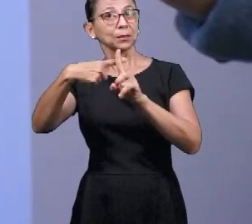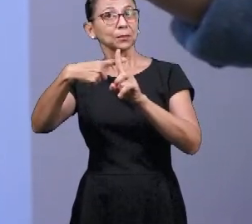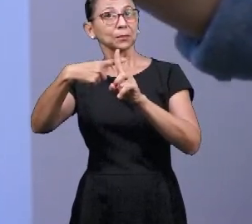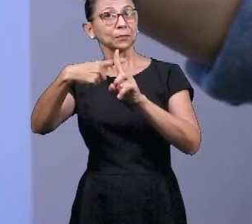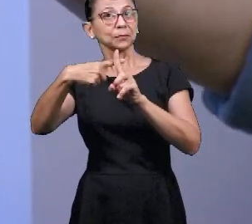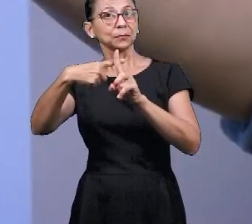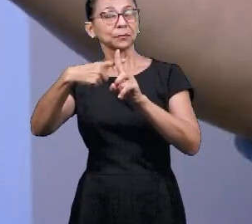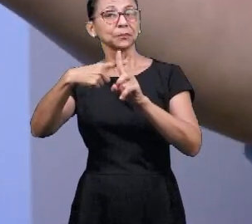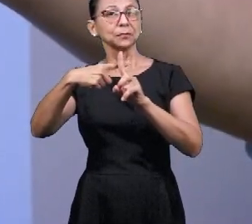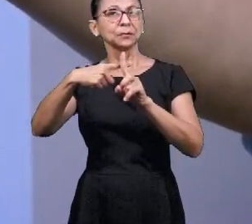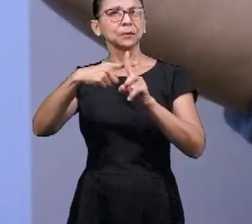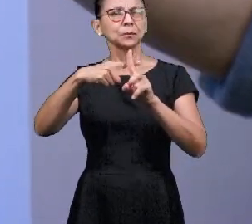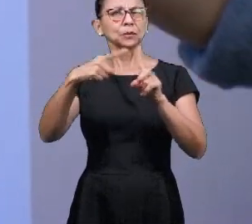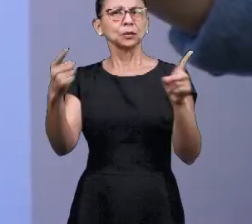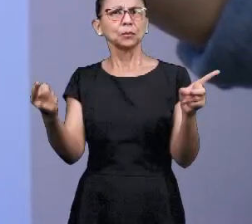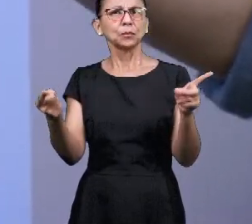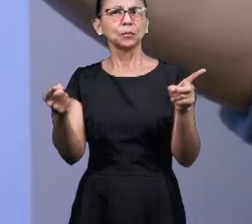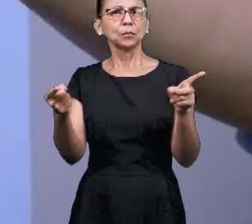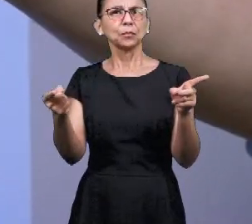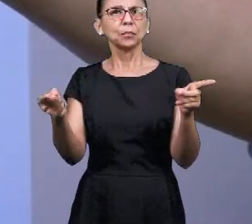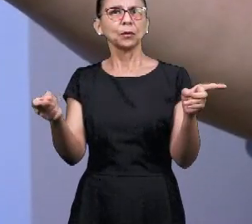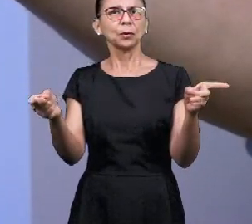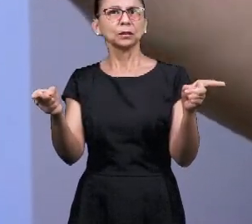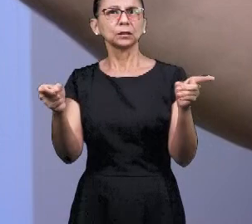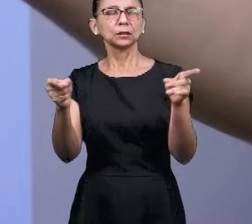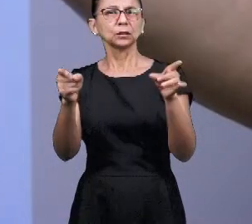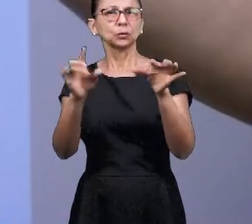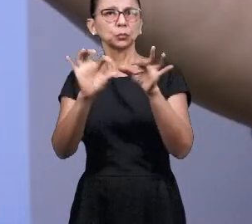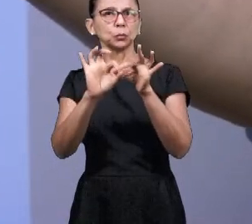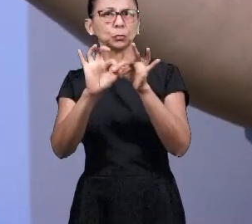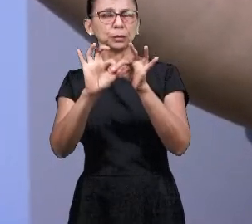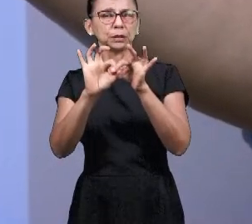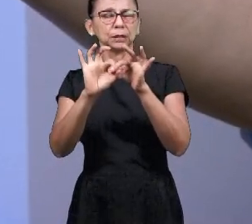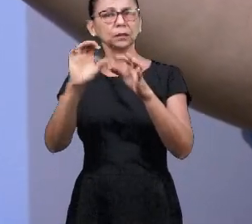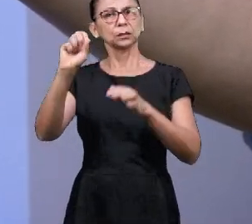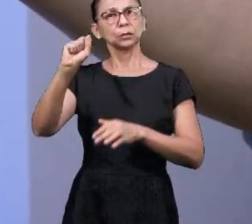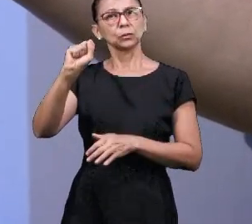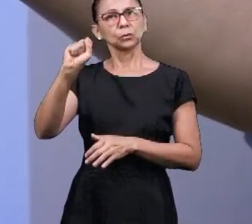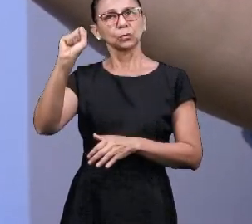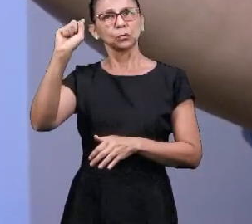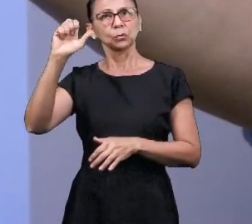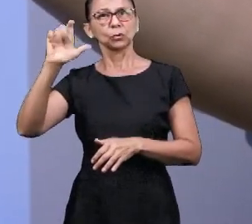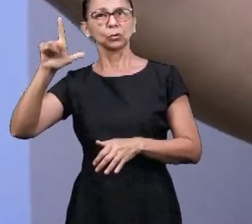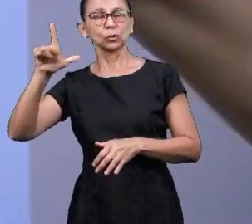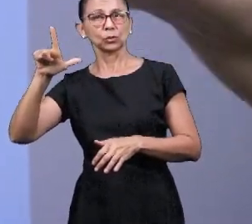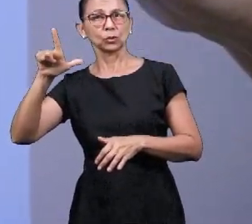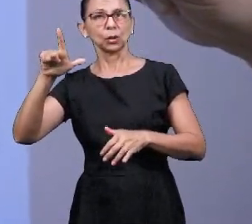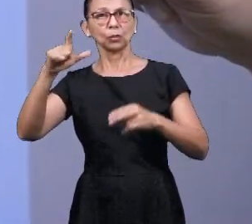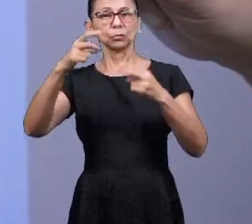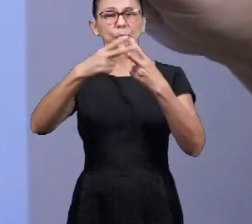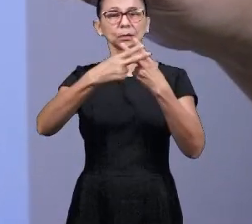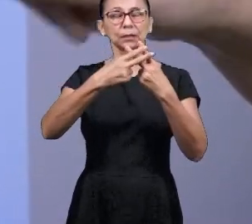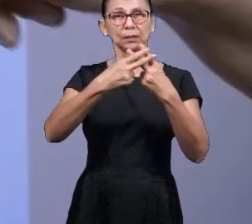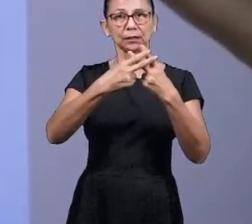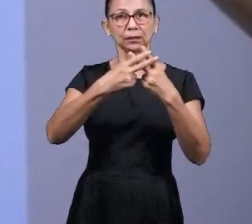Ensuite, ensemble, avec le premier Sol dièse, l'accord de Mi majeur,